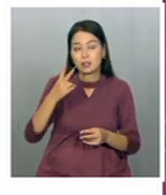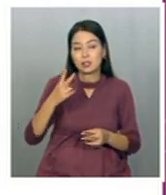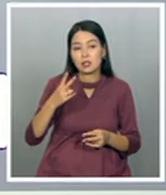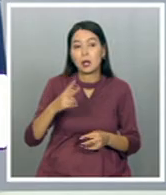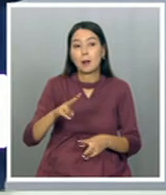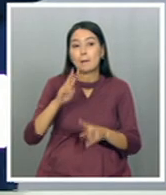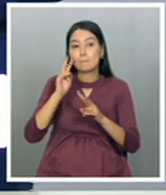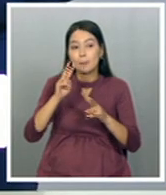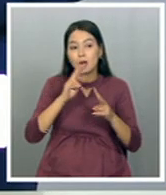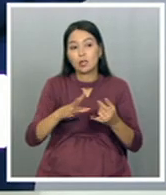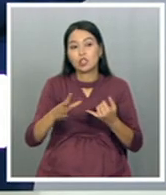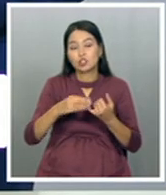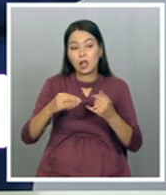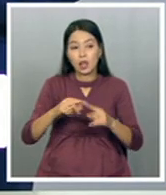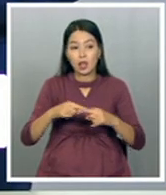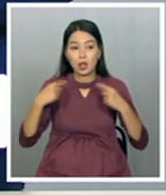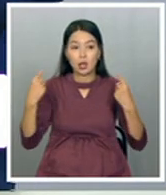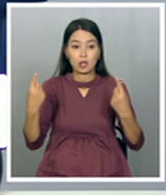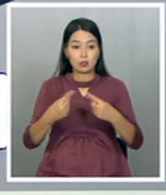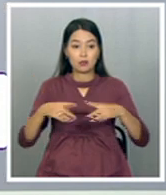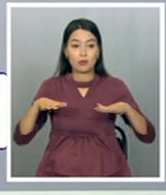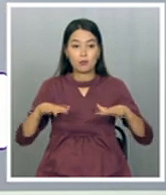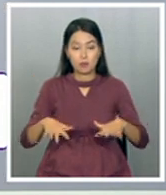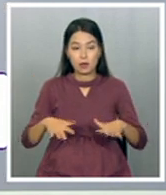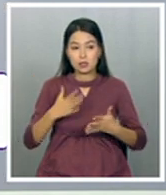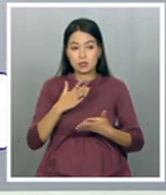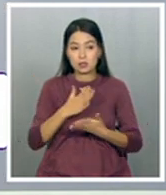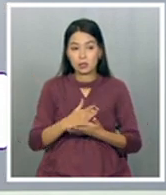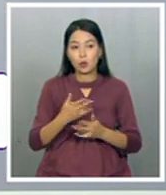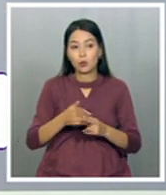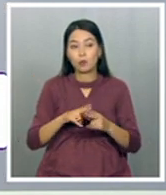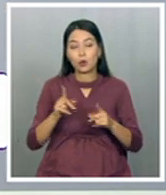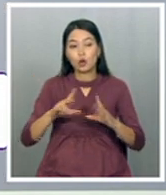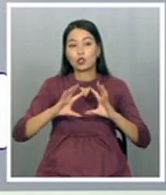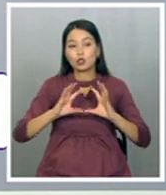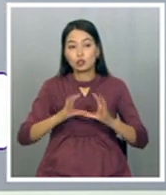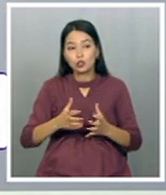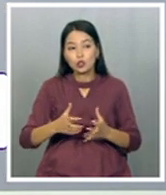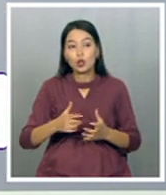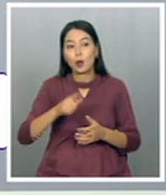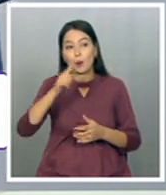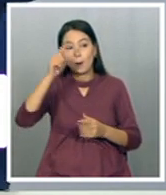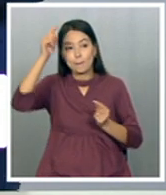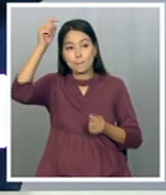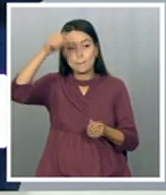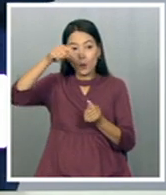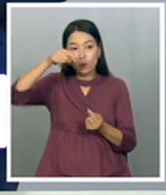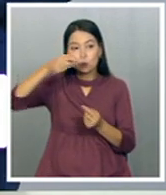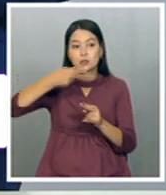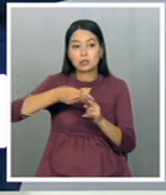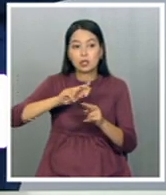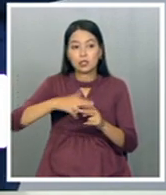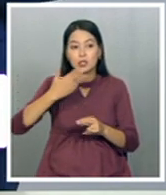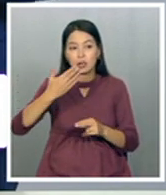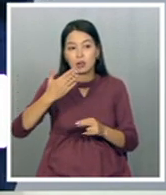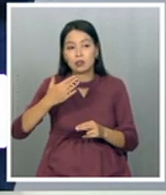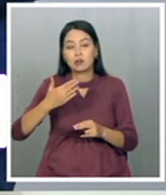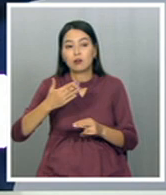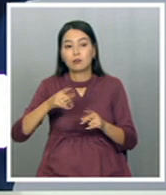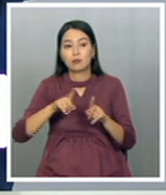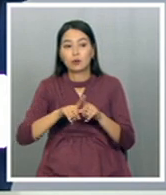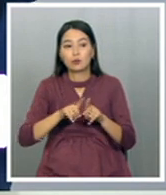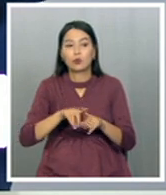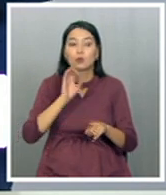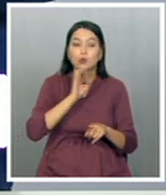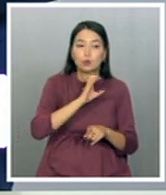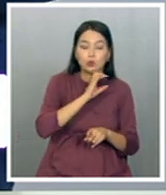бақылаушы жер экваторында орналасқан. Ол кезде дүние полюстері, яғни көкжиек сызығымен дәлме-дәл сәйкес келеді. Яғни оның оңтүстік